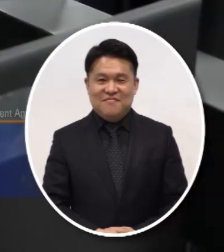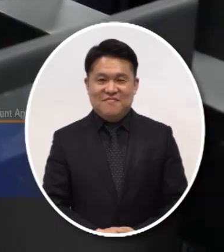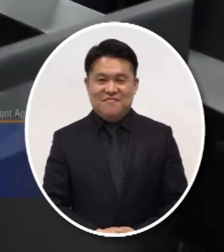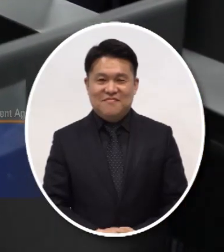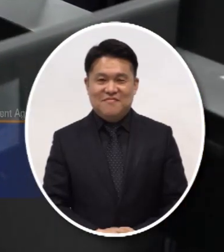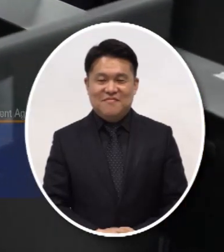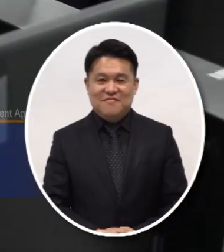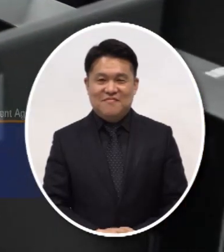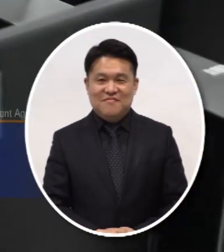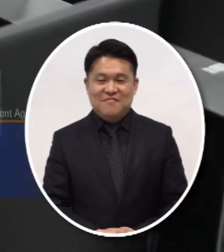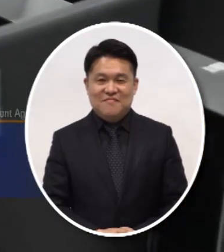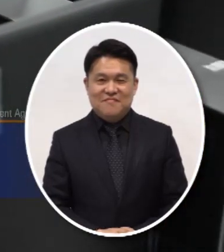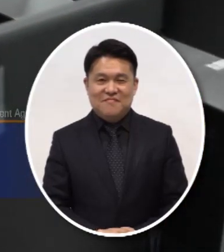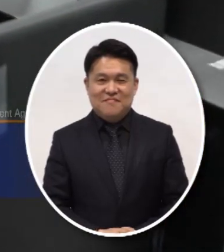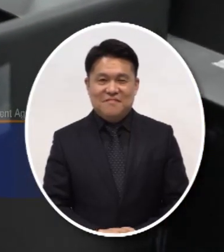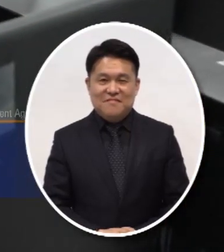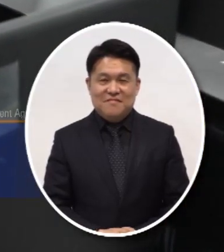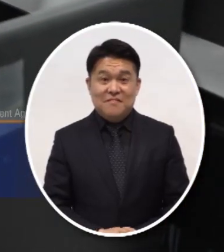갖게 되어서